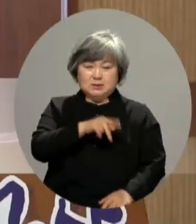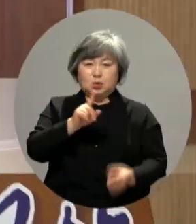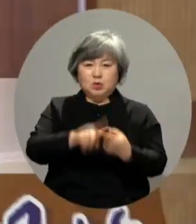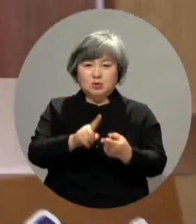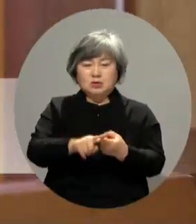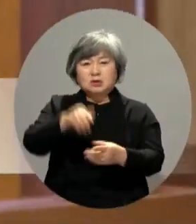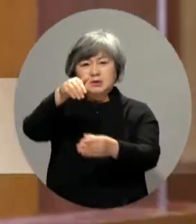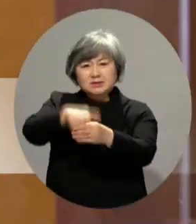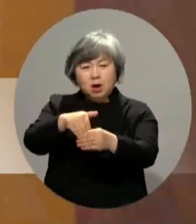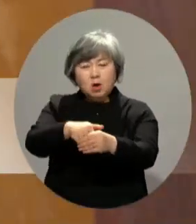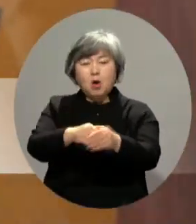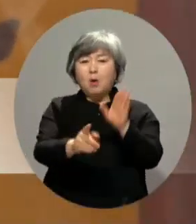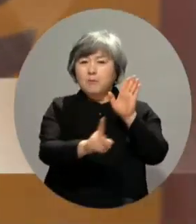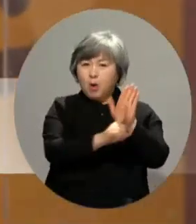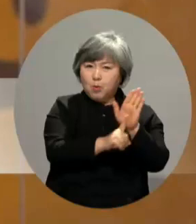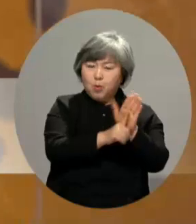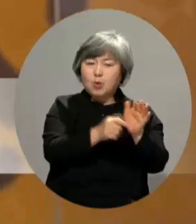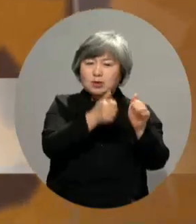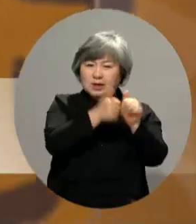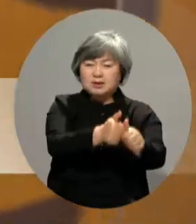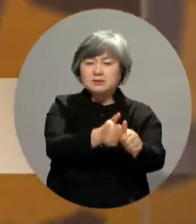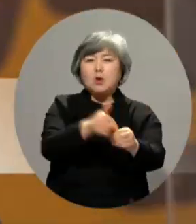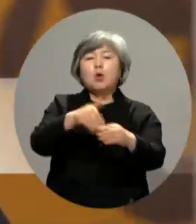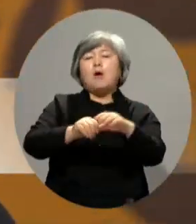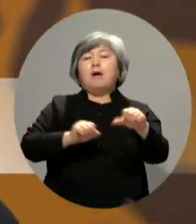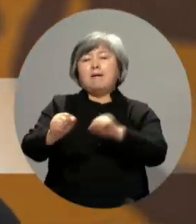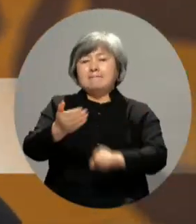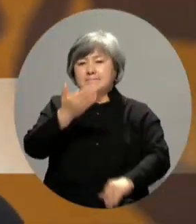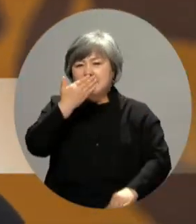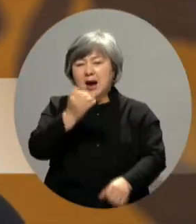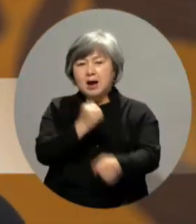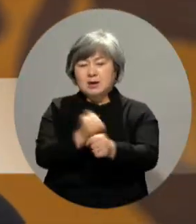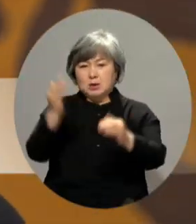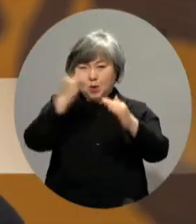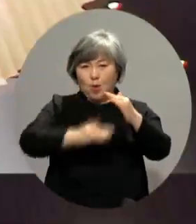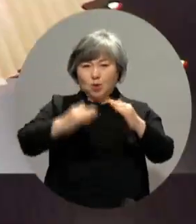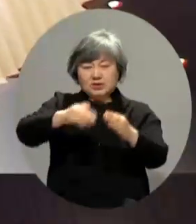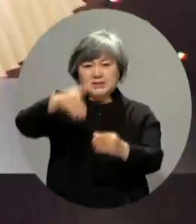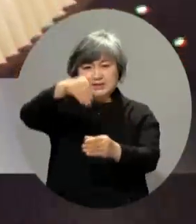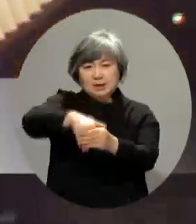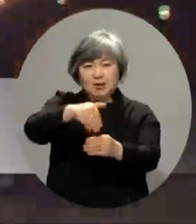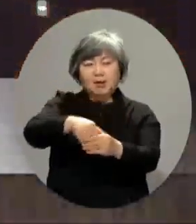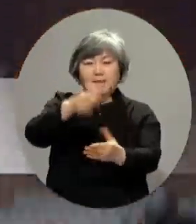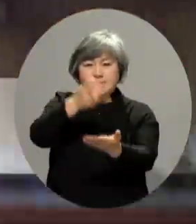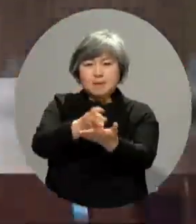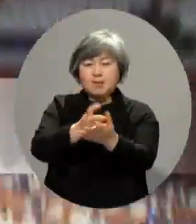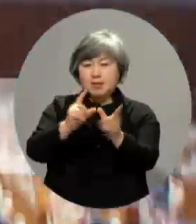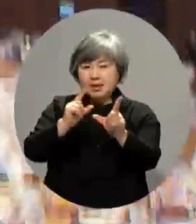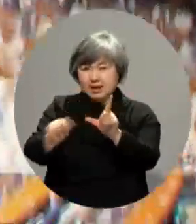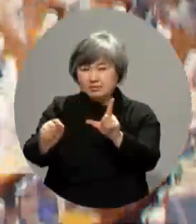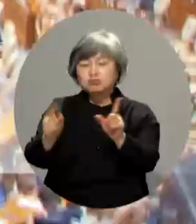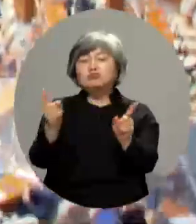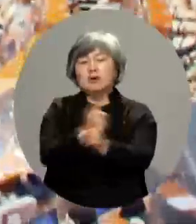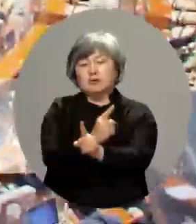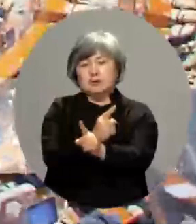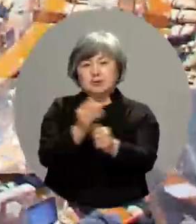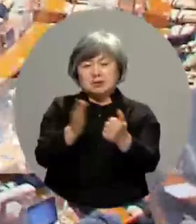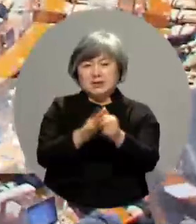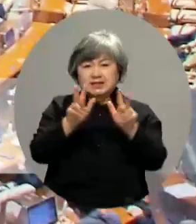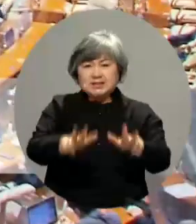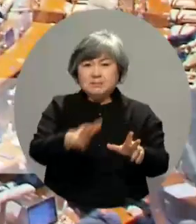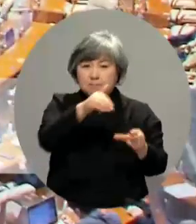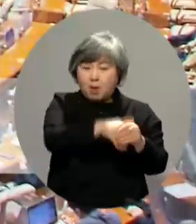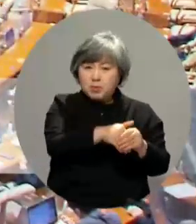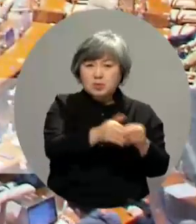선거 벽보와 공부를 통한 선거운동을 가능하게 하는 공직선거법 일부 개정안을 대표 발휘했습니다 현행